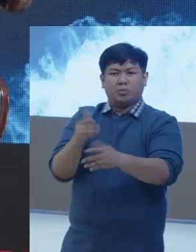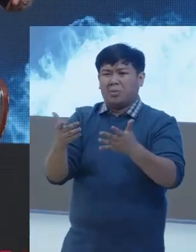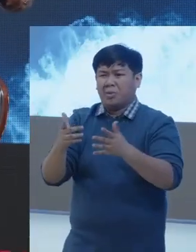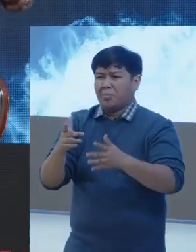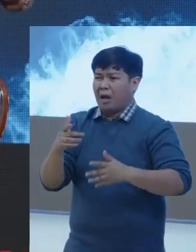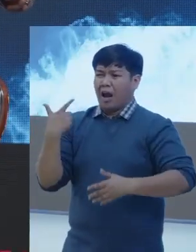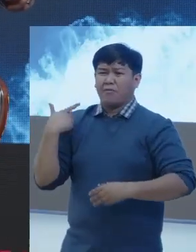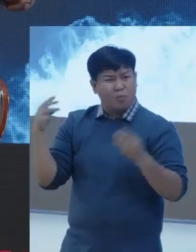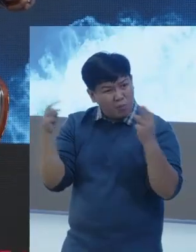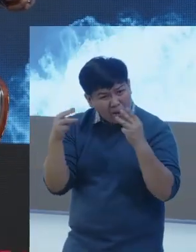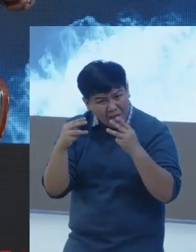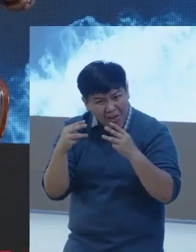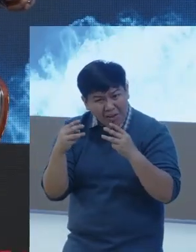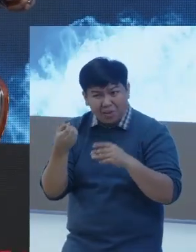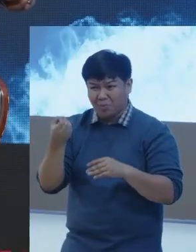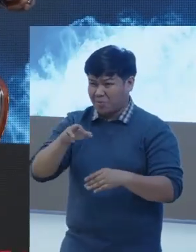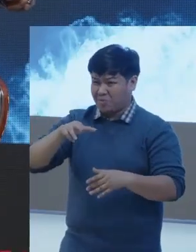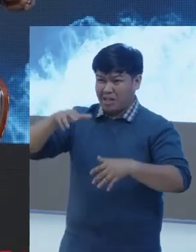Ganun po kaiksi.